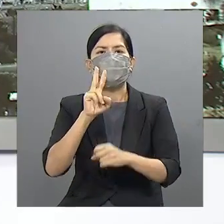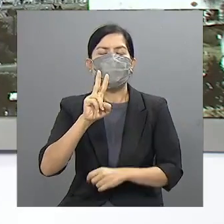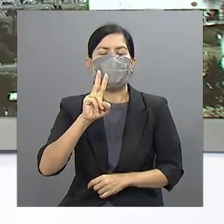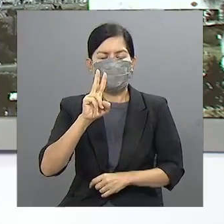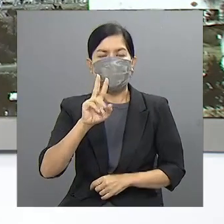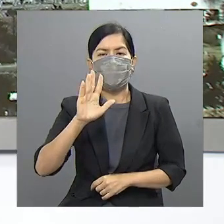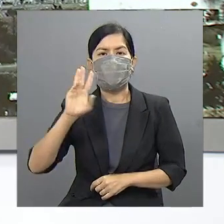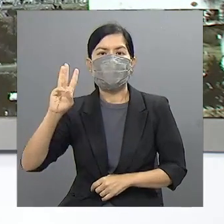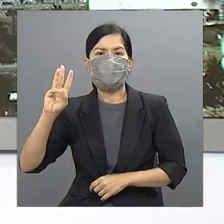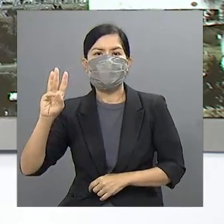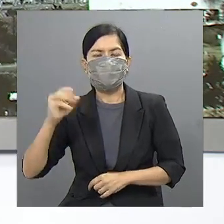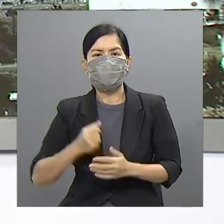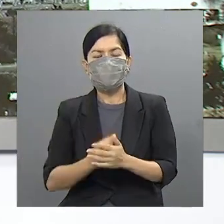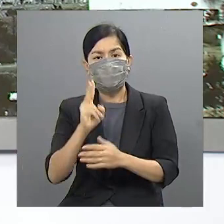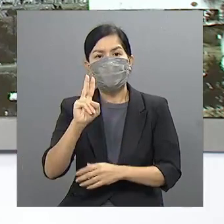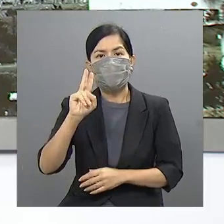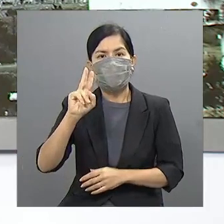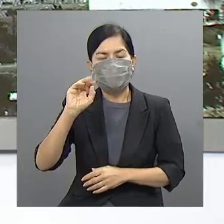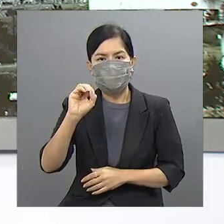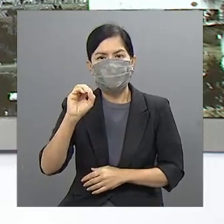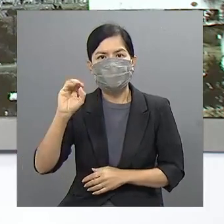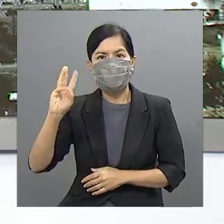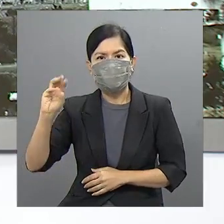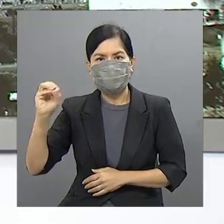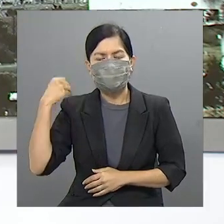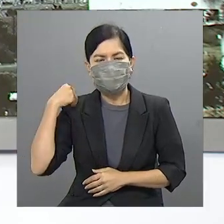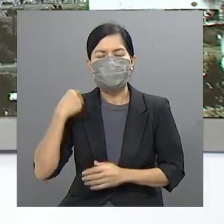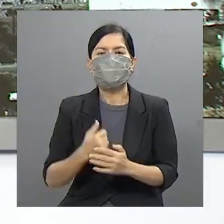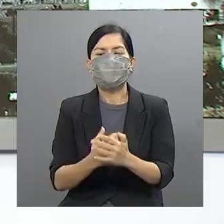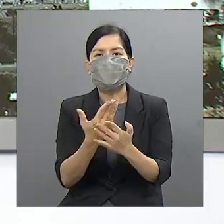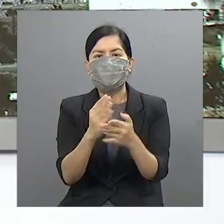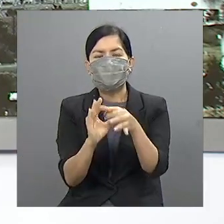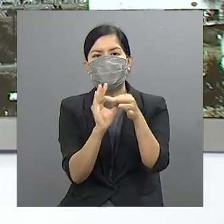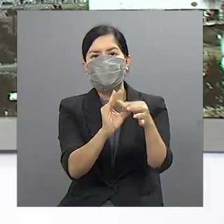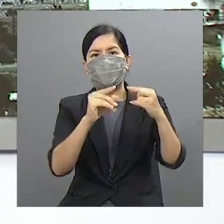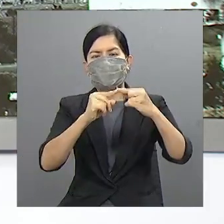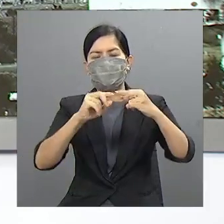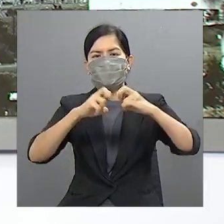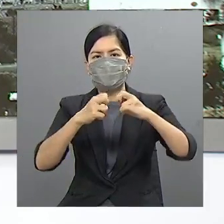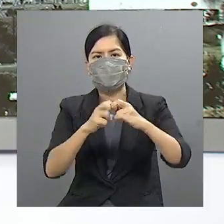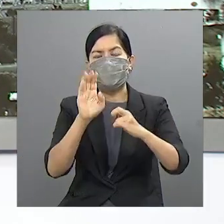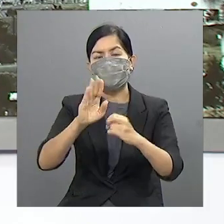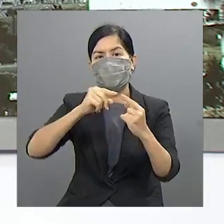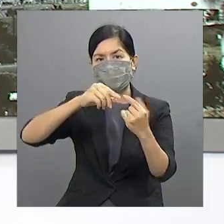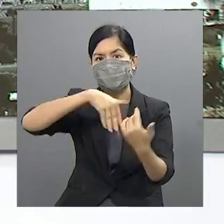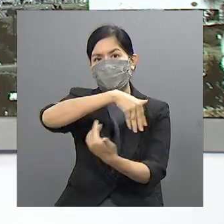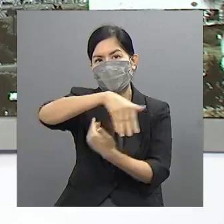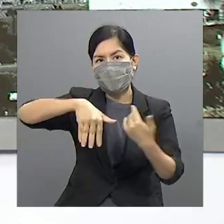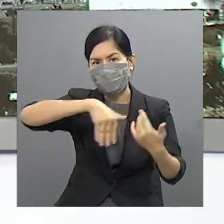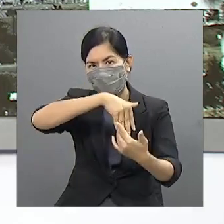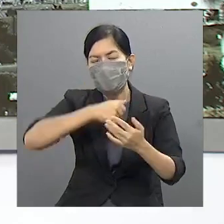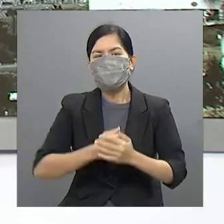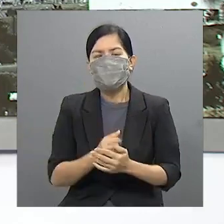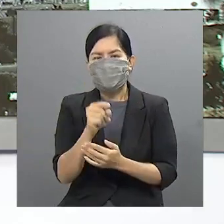กระทบที่ประชาชนต้องเจอในทุกปีค่ะได้ผลักให้ประเด็นเรื่องของสิ่งแวดล้อมกลายเป็นหนึ่งในประเด็นชี้ขาดผู้ชนะการเลือกตั้ง